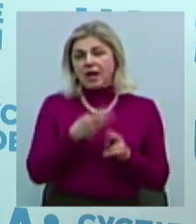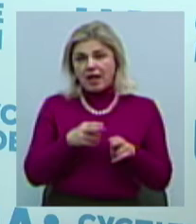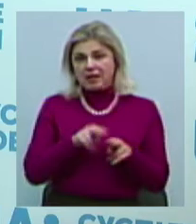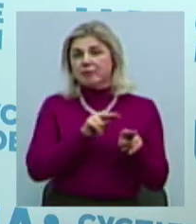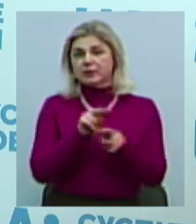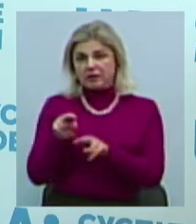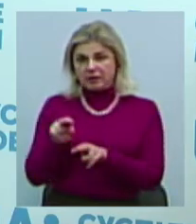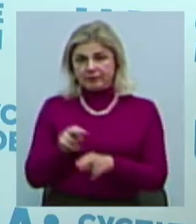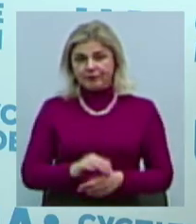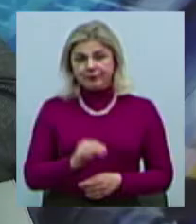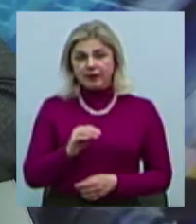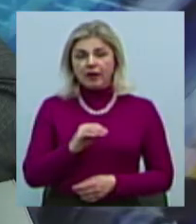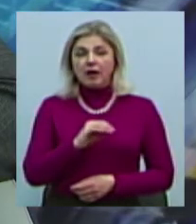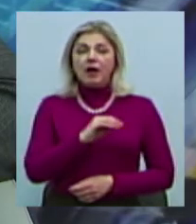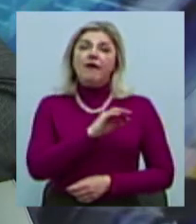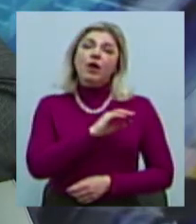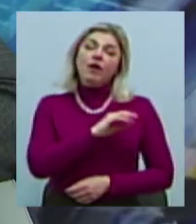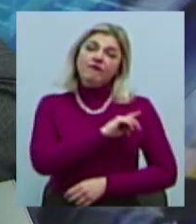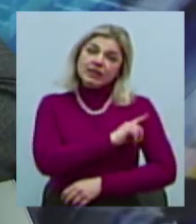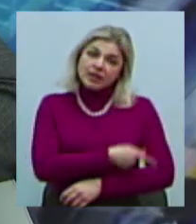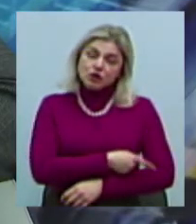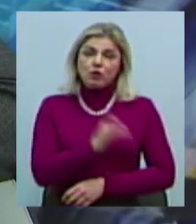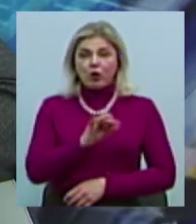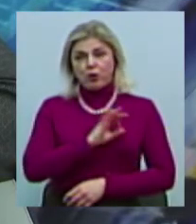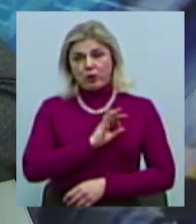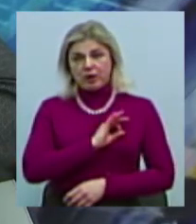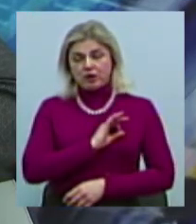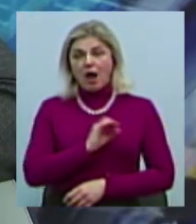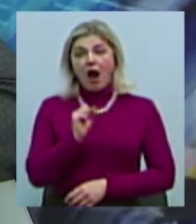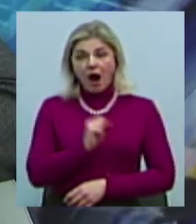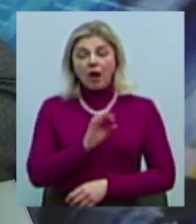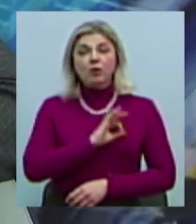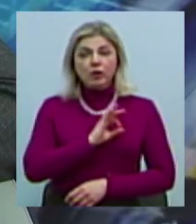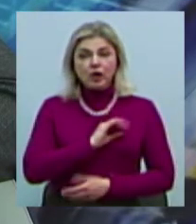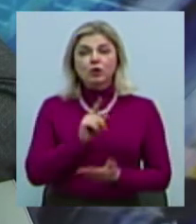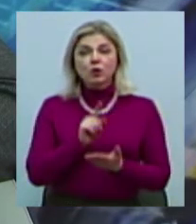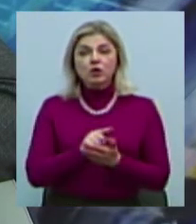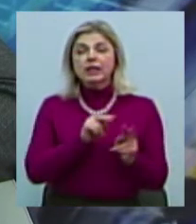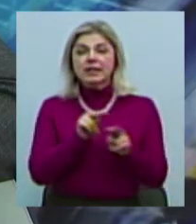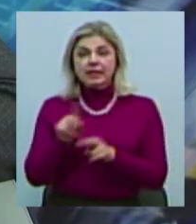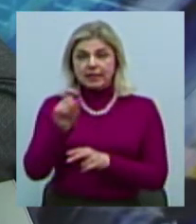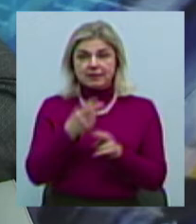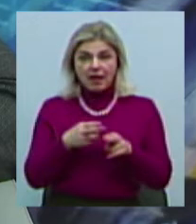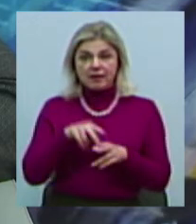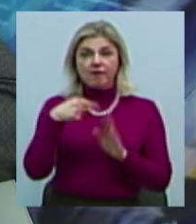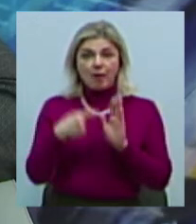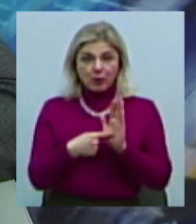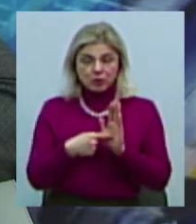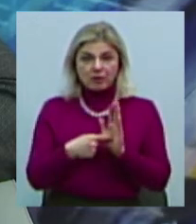Фізично, а юридично? Фізично, взагалі, повинні слідити за цим питанням, за